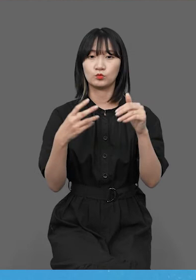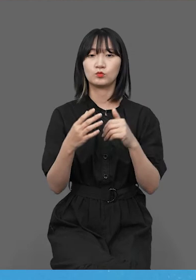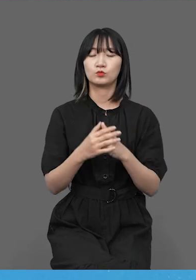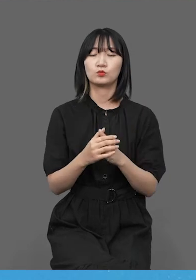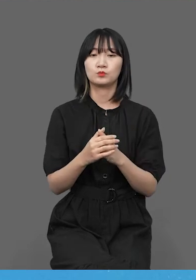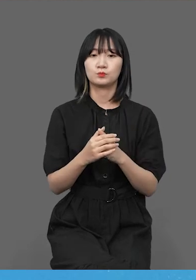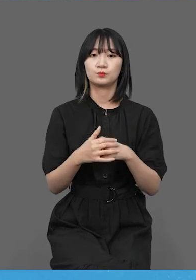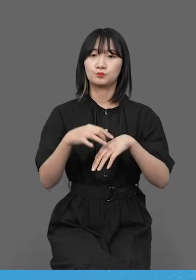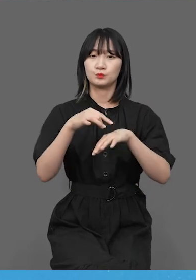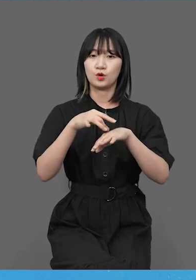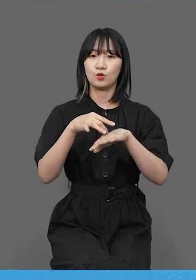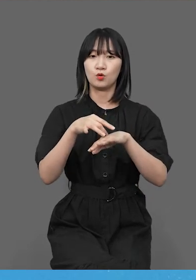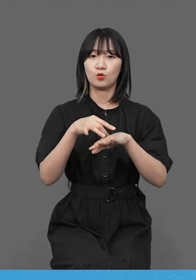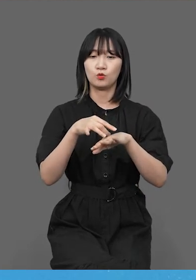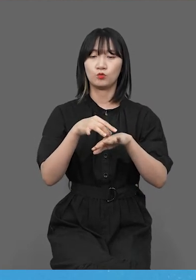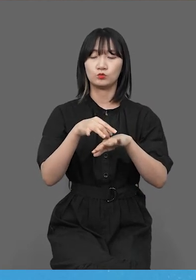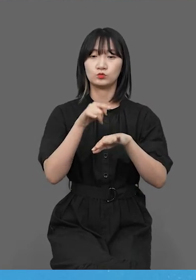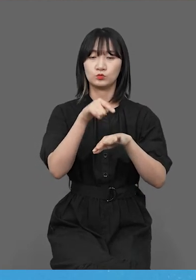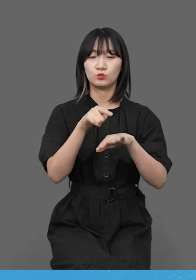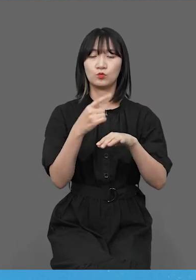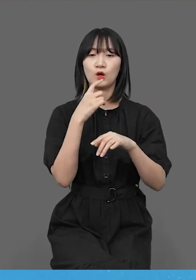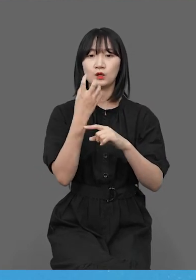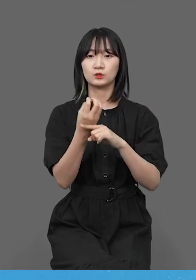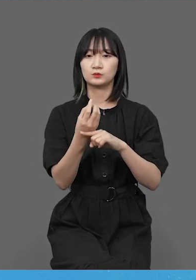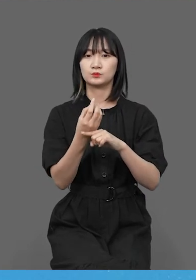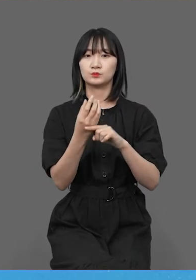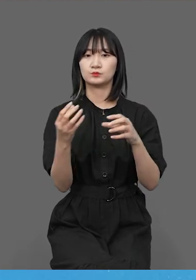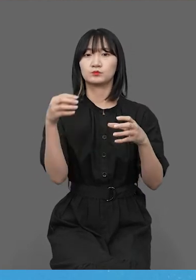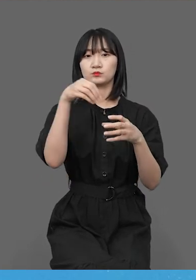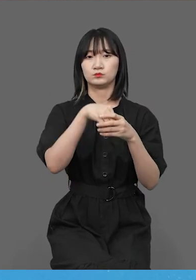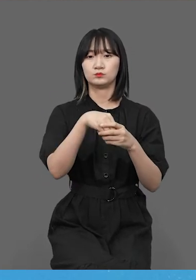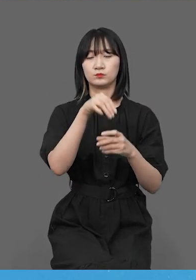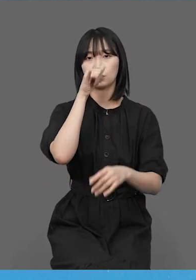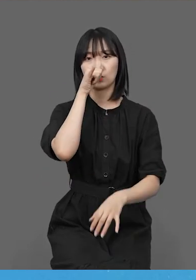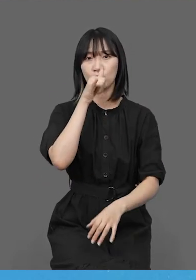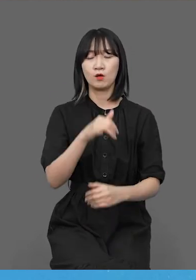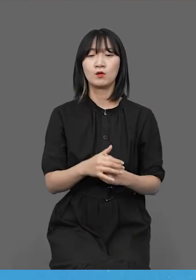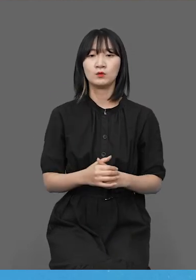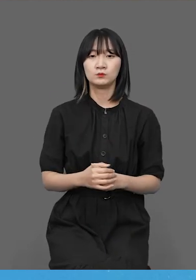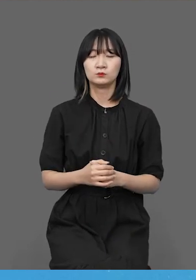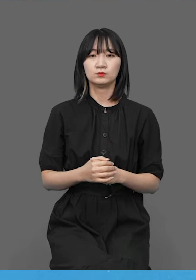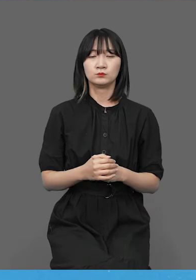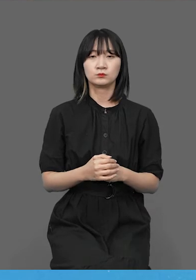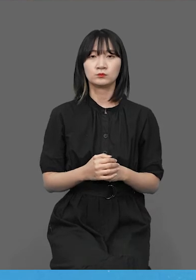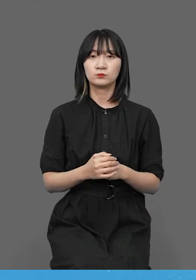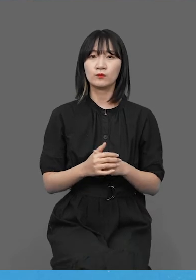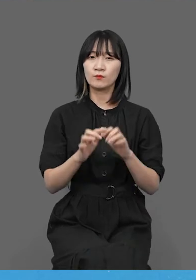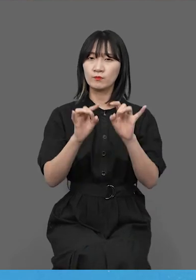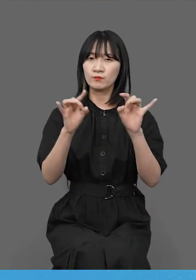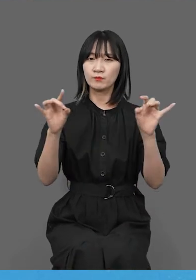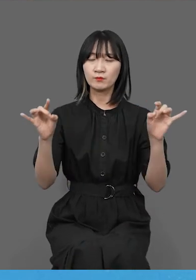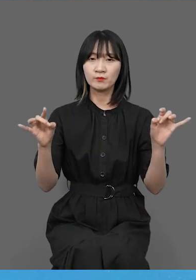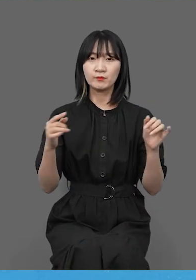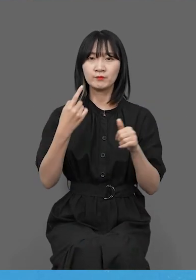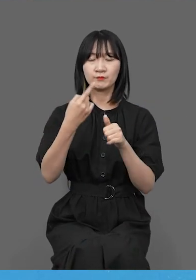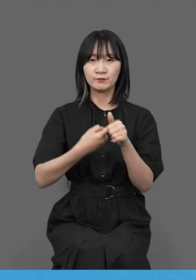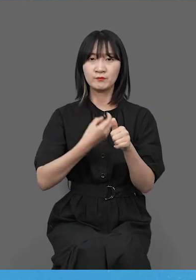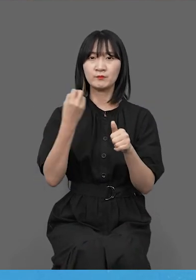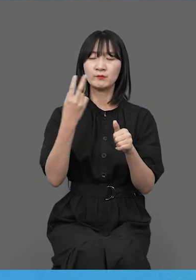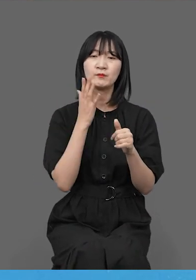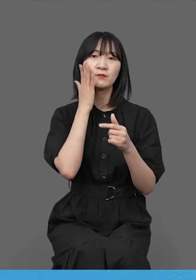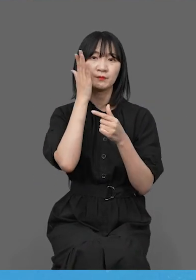골격학적인 뼈마디 구조에서도 황금 비율들이 발견되는 것을 봤을 때 정말 구석구석, 이 자연계